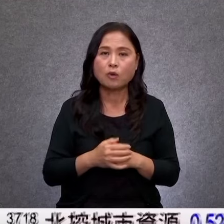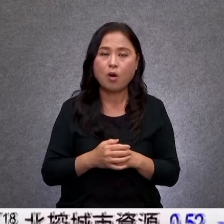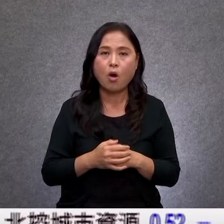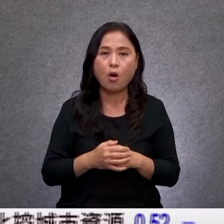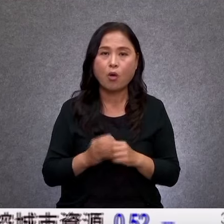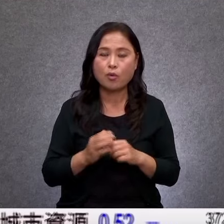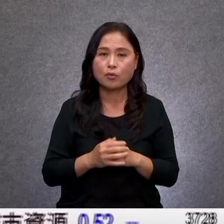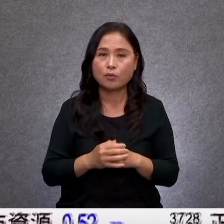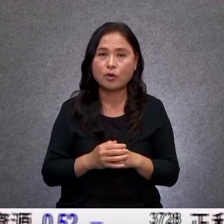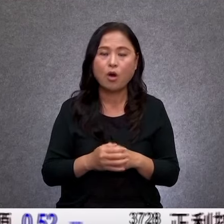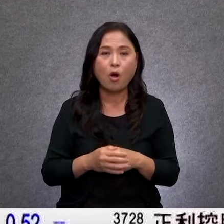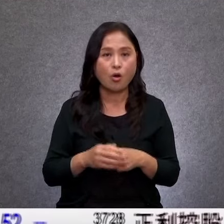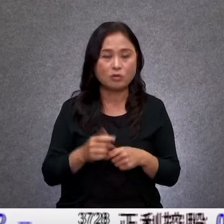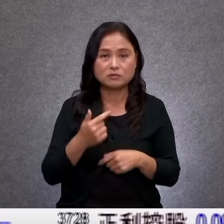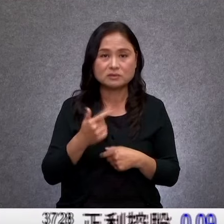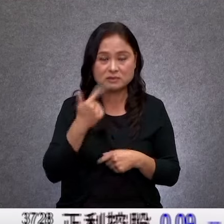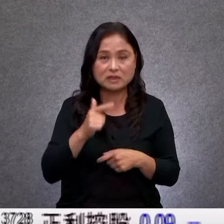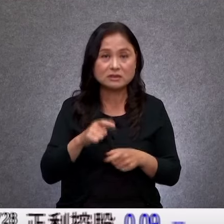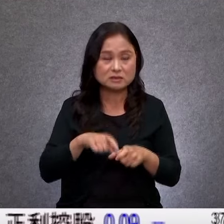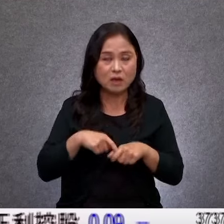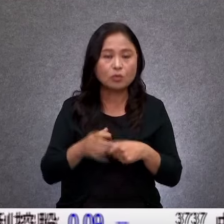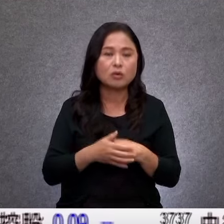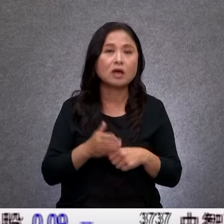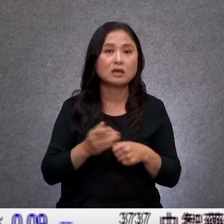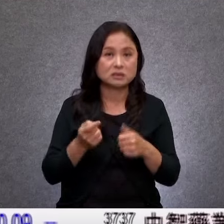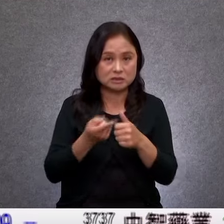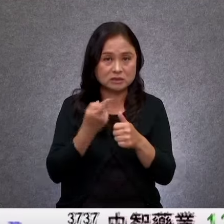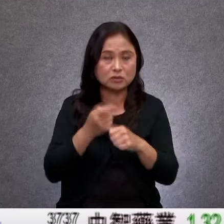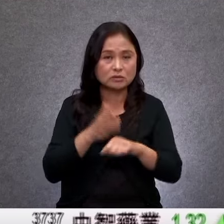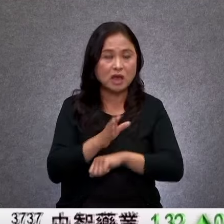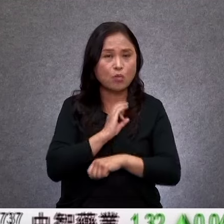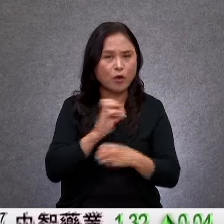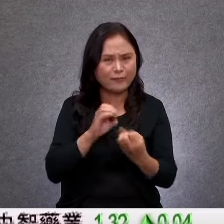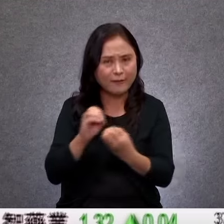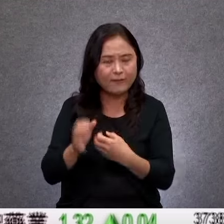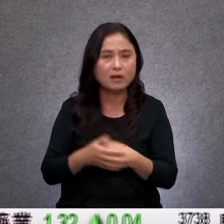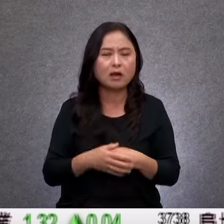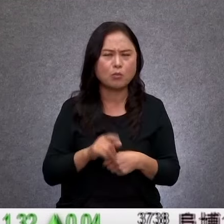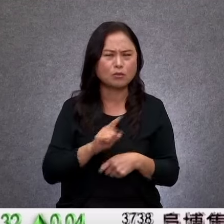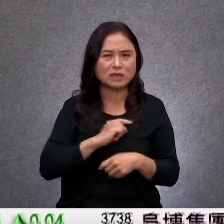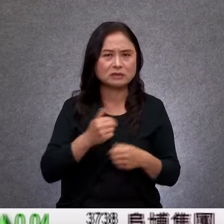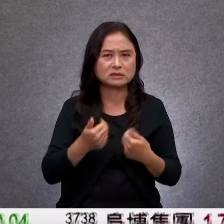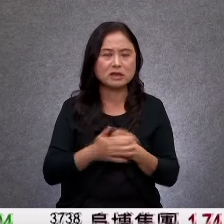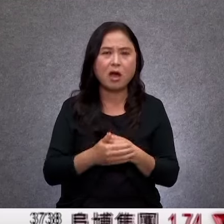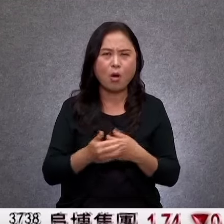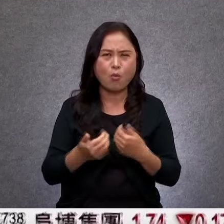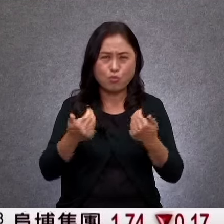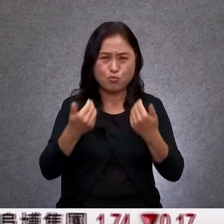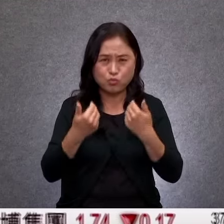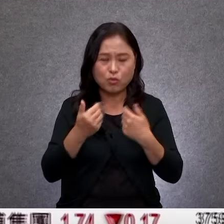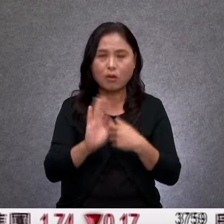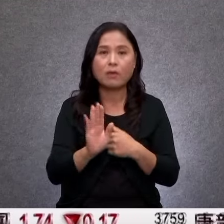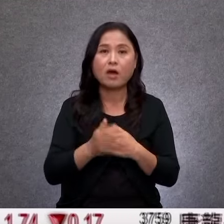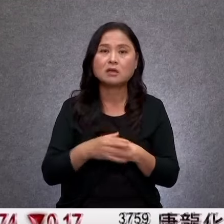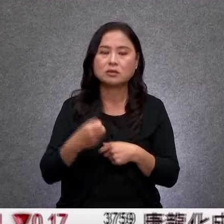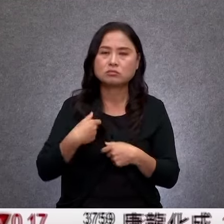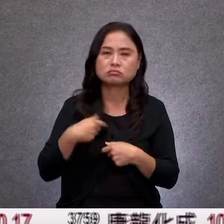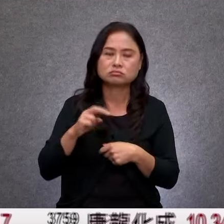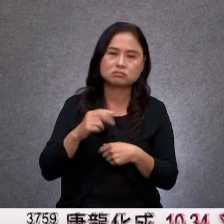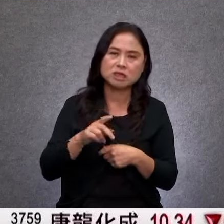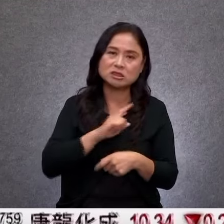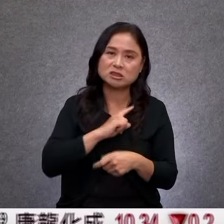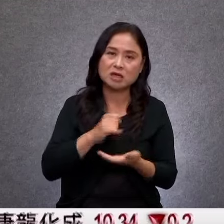種，我哋係要社會上咧有討論嘅，同時間咧，我哋唔可以淨係單睇自己嘅，我